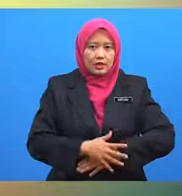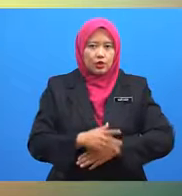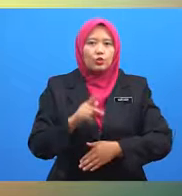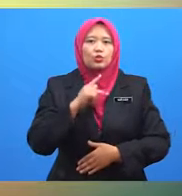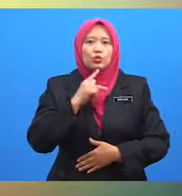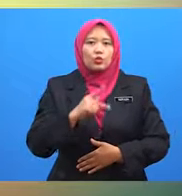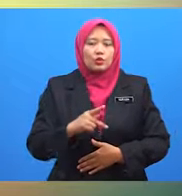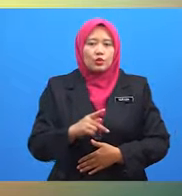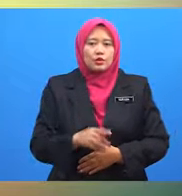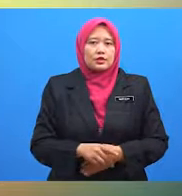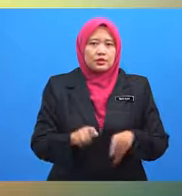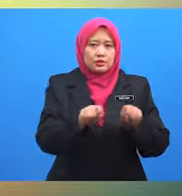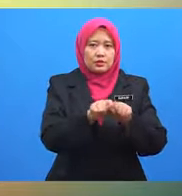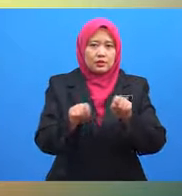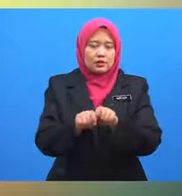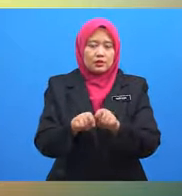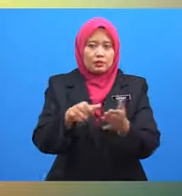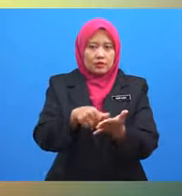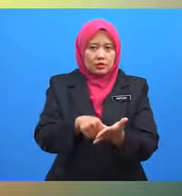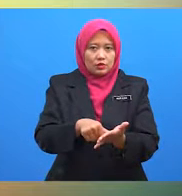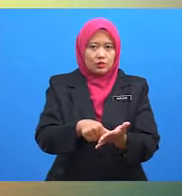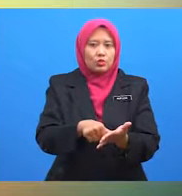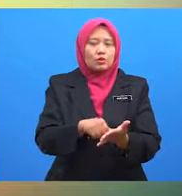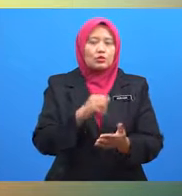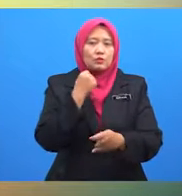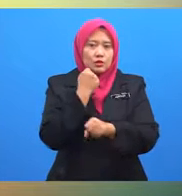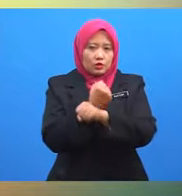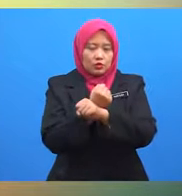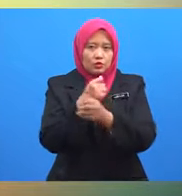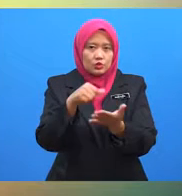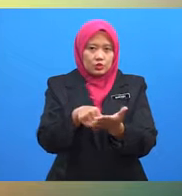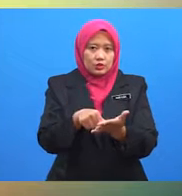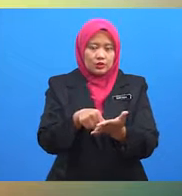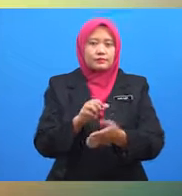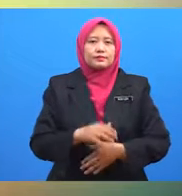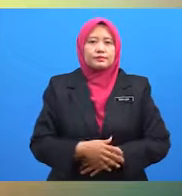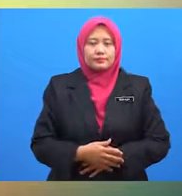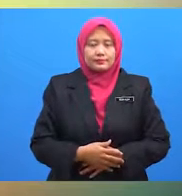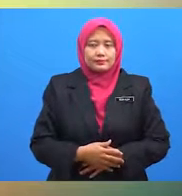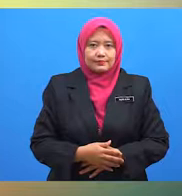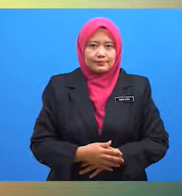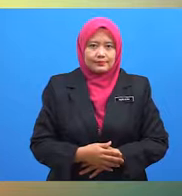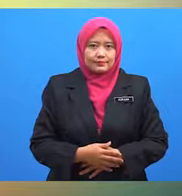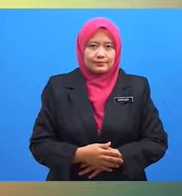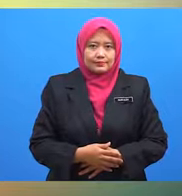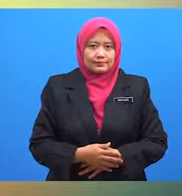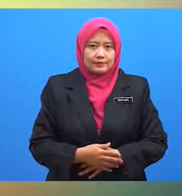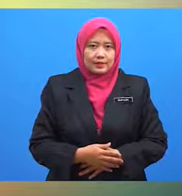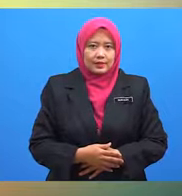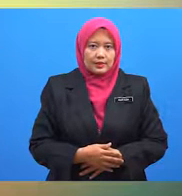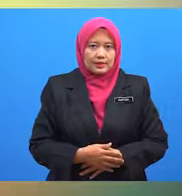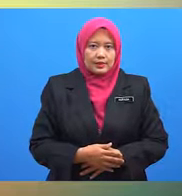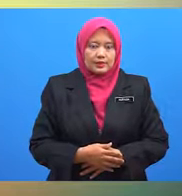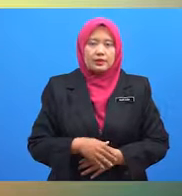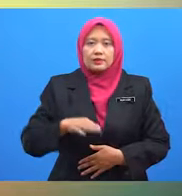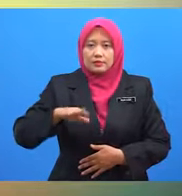seperti batu bersurat atau prasasti. Baiklah, sebelum cikgu mulakan, cikgu ingin